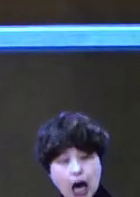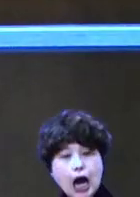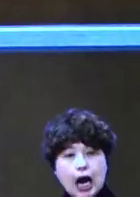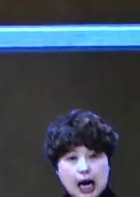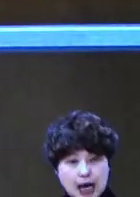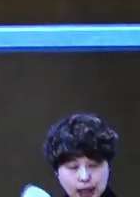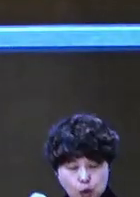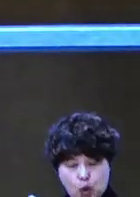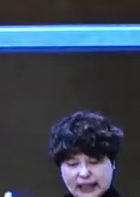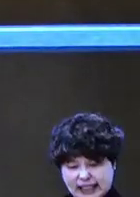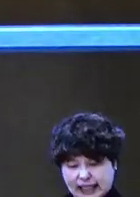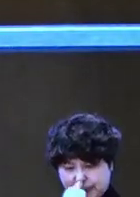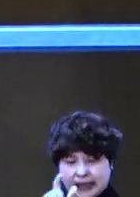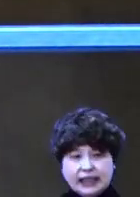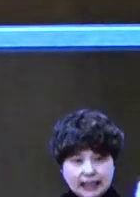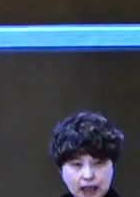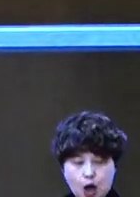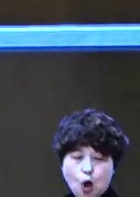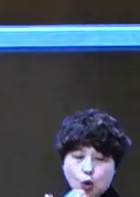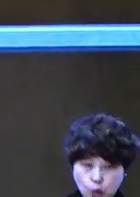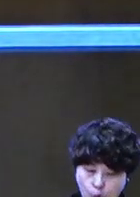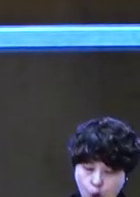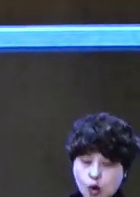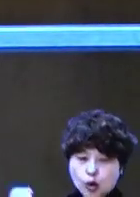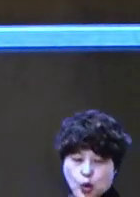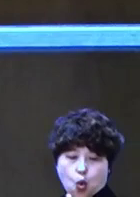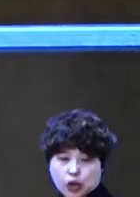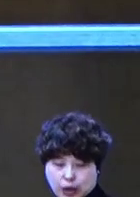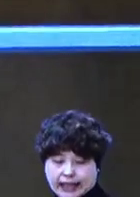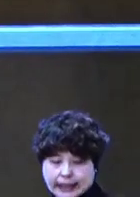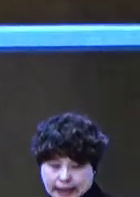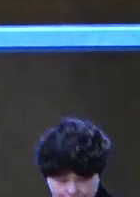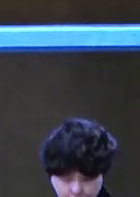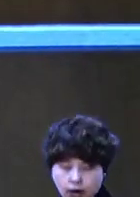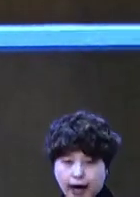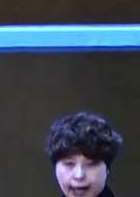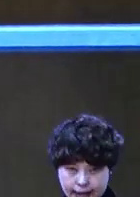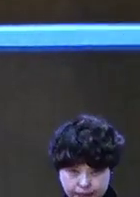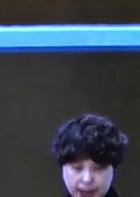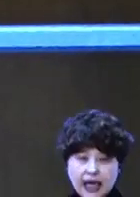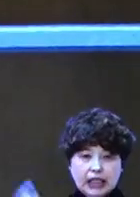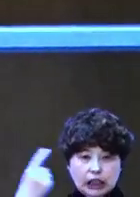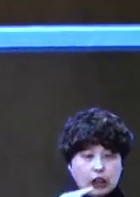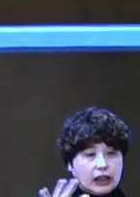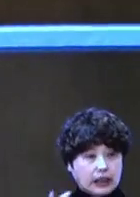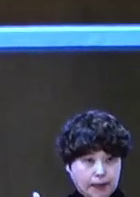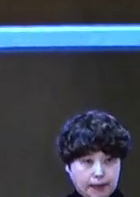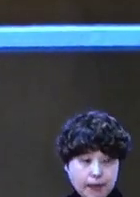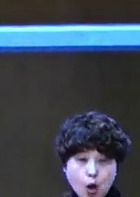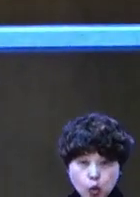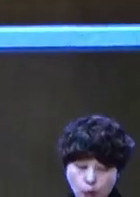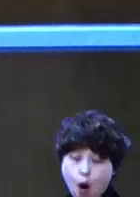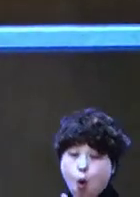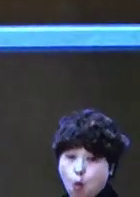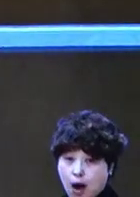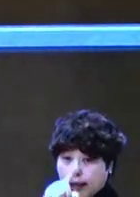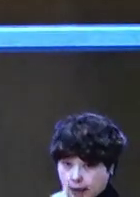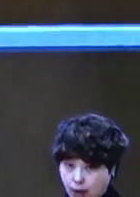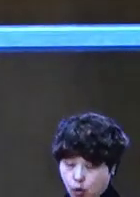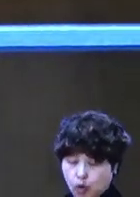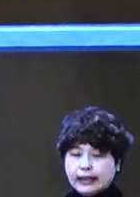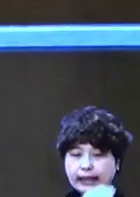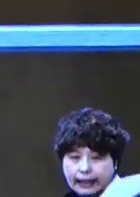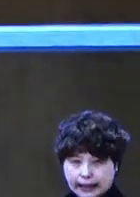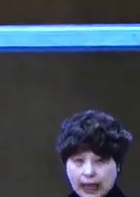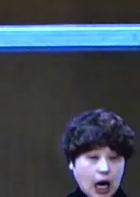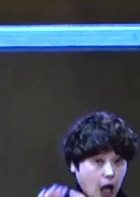책임 있는 자세로 도와 도의회를 이끌어 가겠습니다. 1,400만 도민의 뜻과 바람을 나침반 삼아